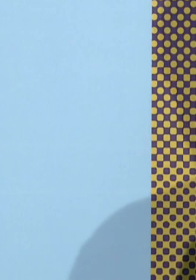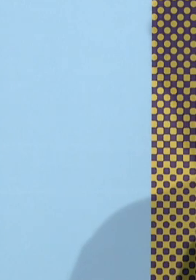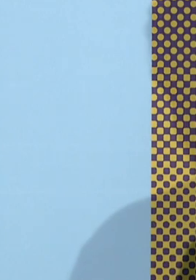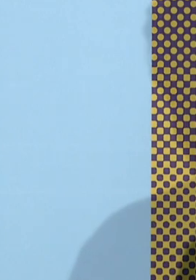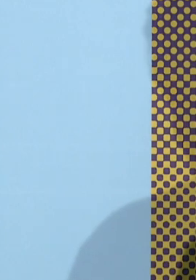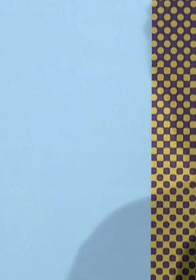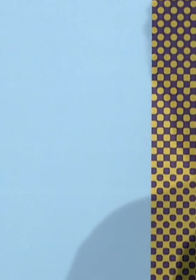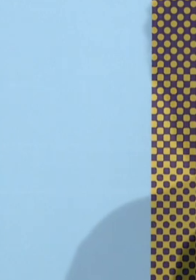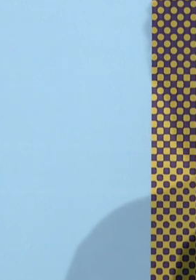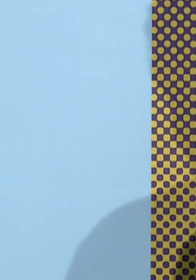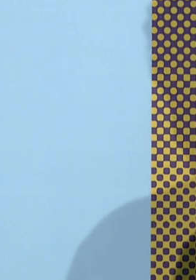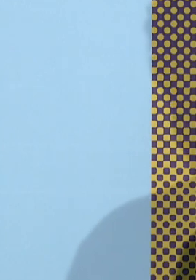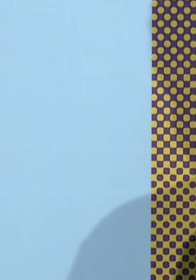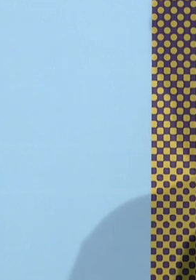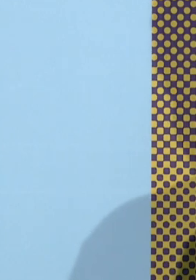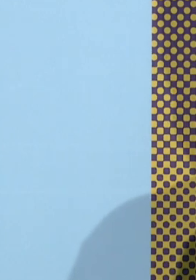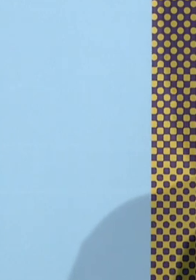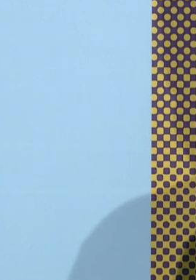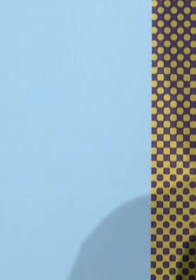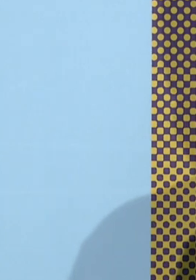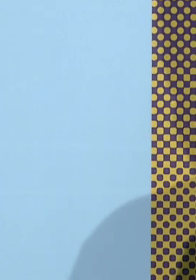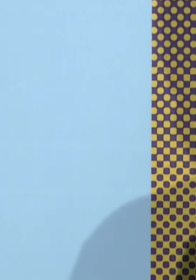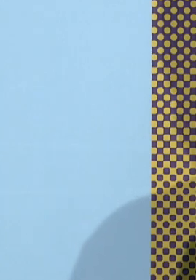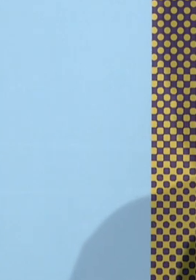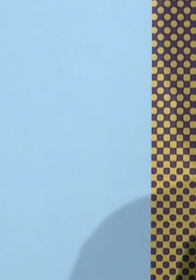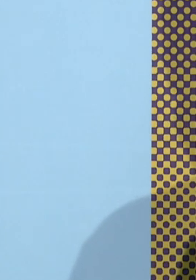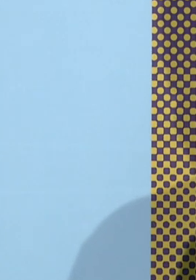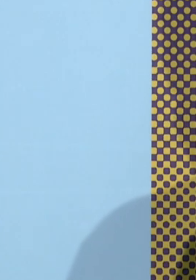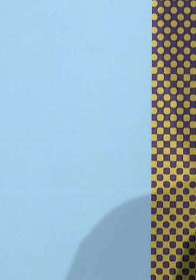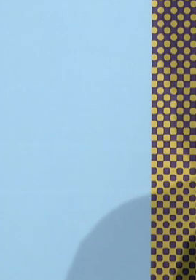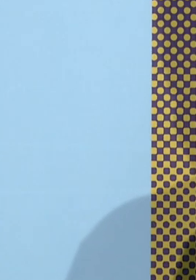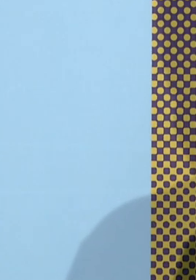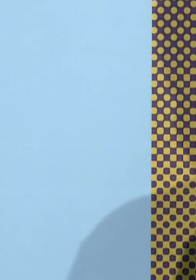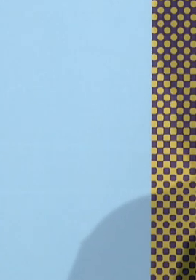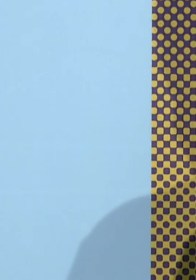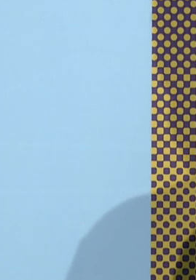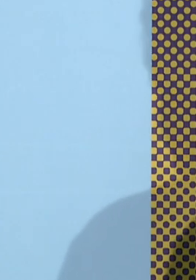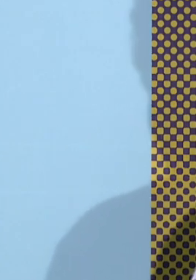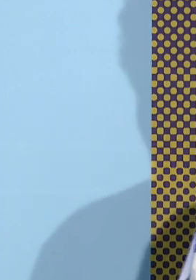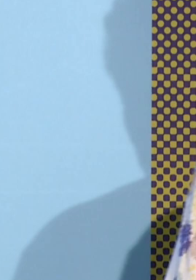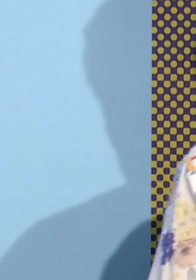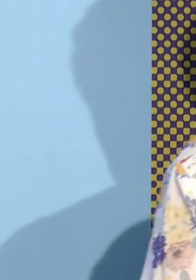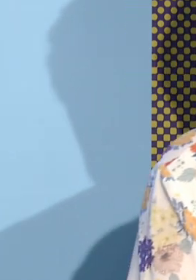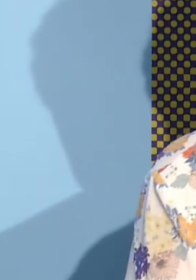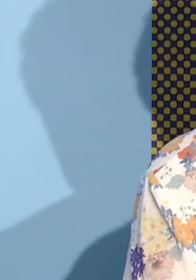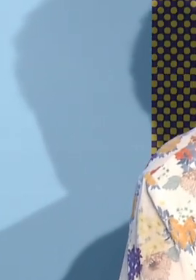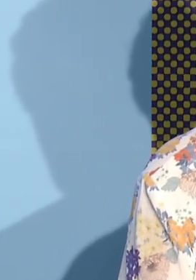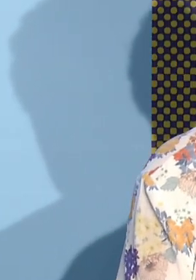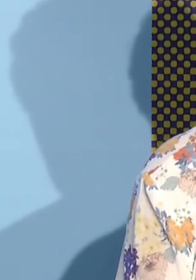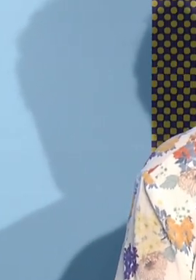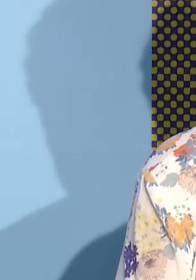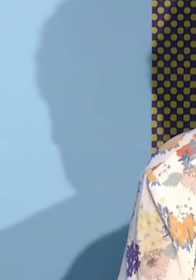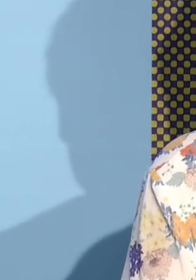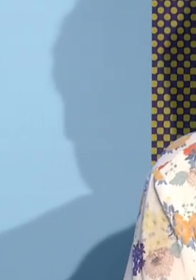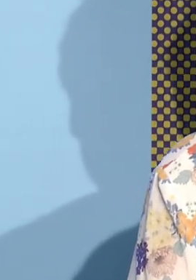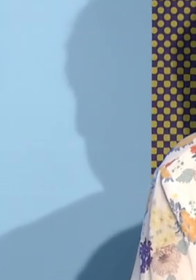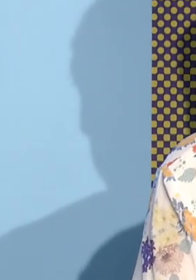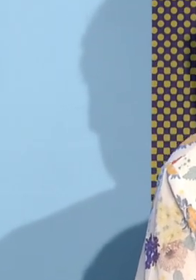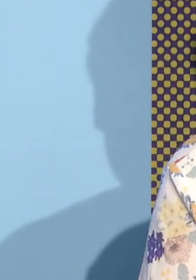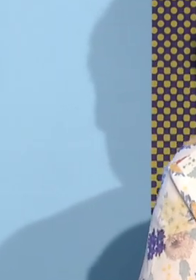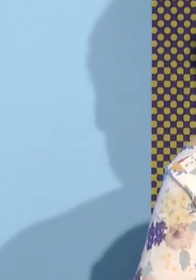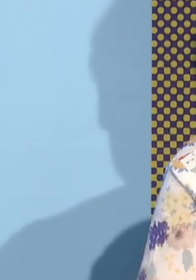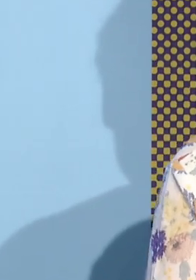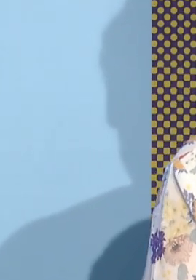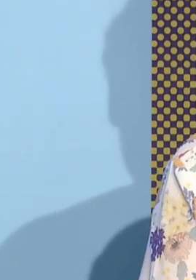den yrkeskategorin i kommunen, för vi behöver satsa mer på socialsekreterarna. Men det handlar